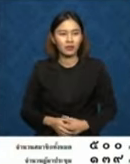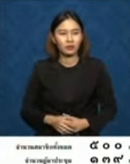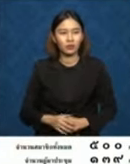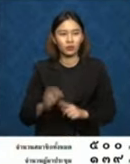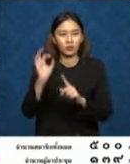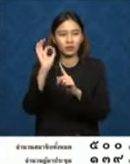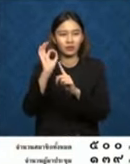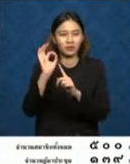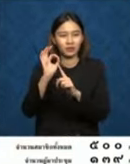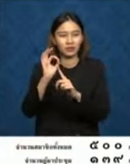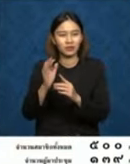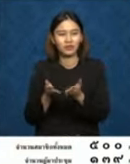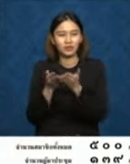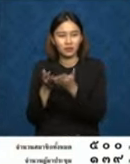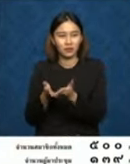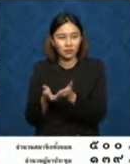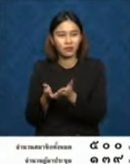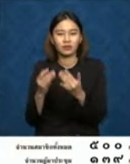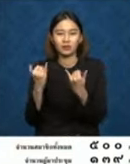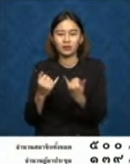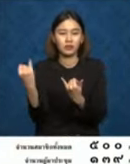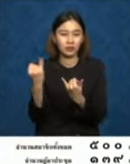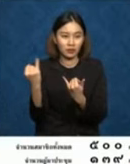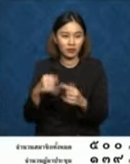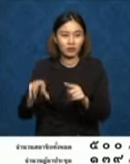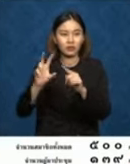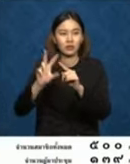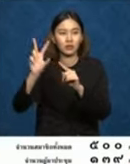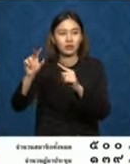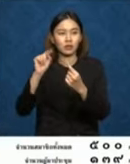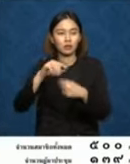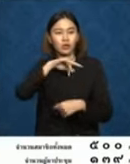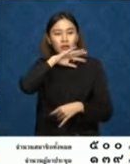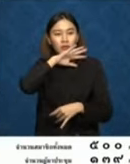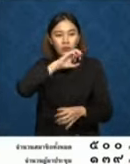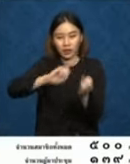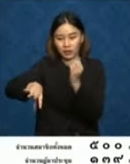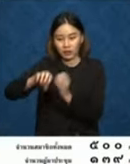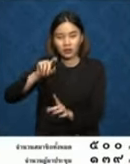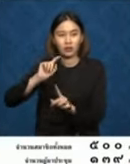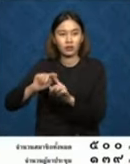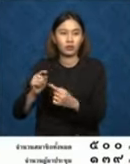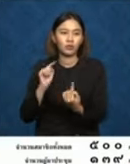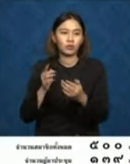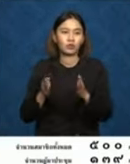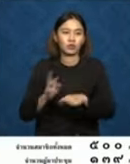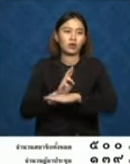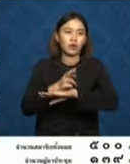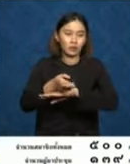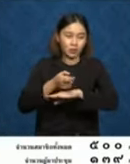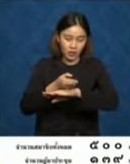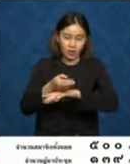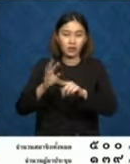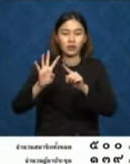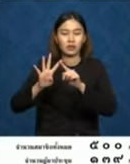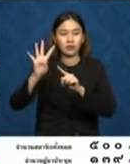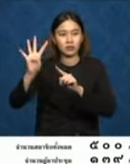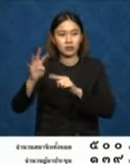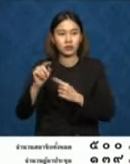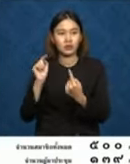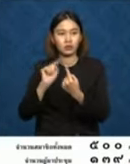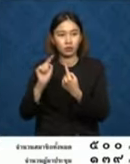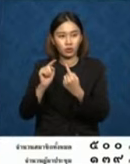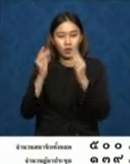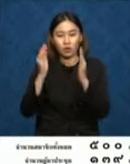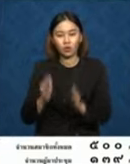2เรื่องของท่าเรือที่ตอนนี้ไม่เข้าท่าแล้วนะครับ3เป็นเรื่องของขยะที่รามคำแหง190ครับและ4นะครับเป็นเรื่อง